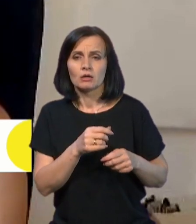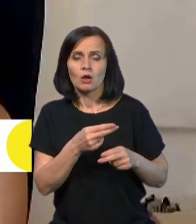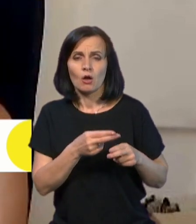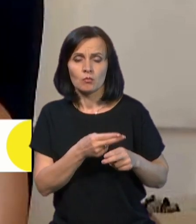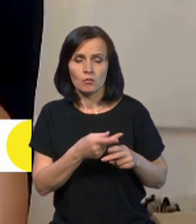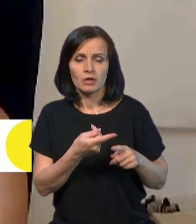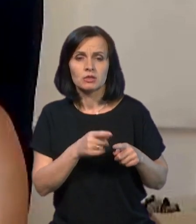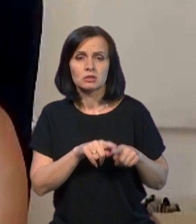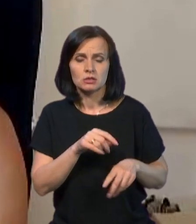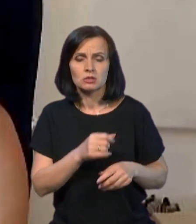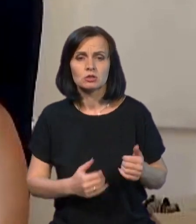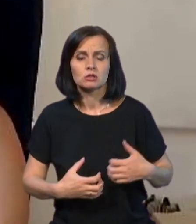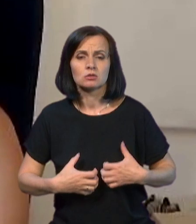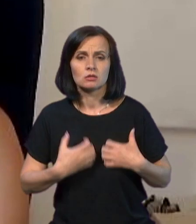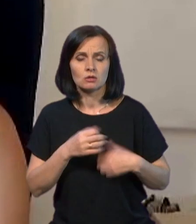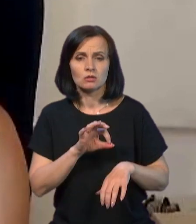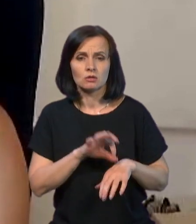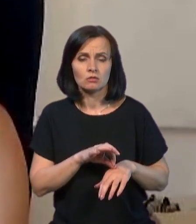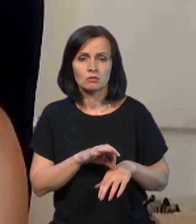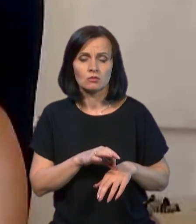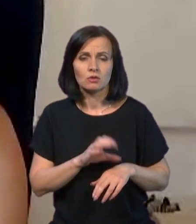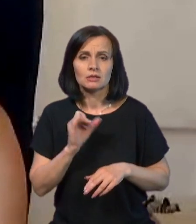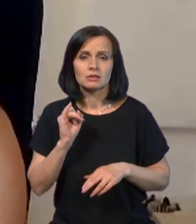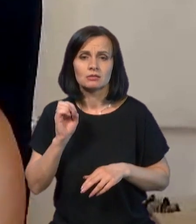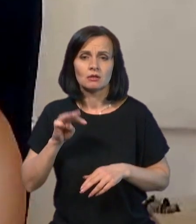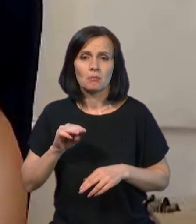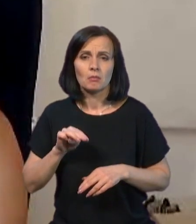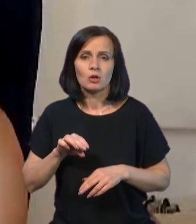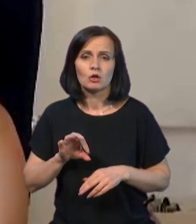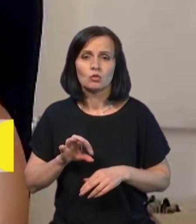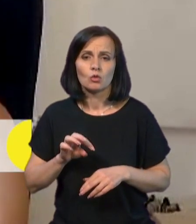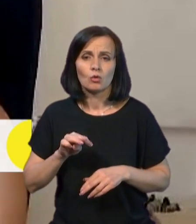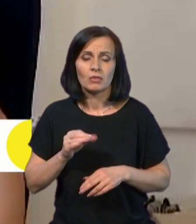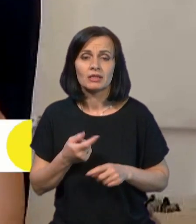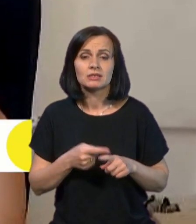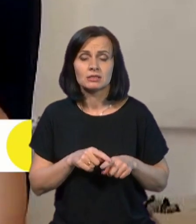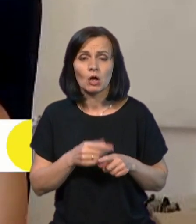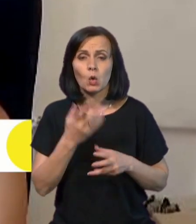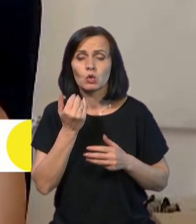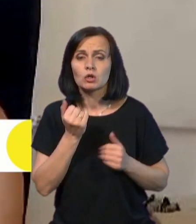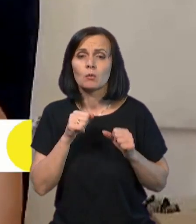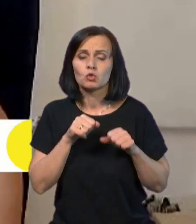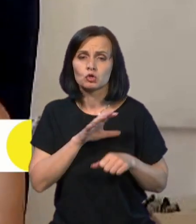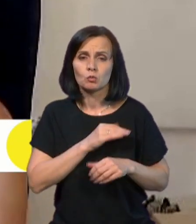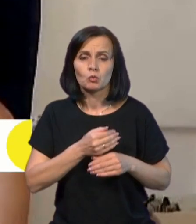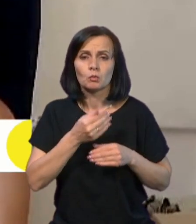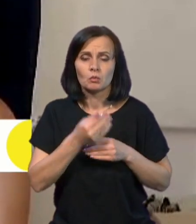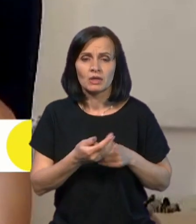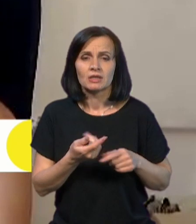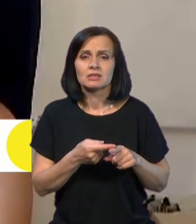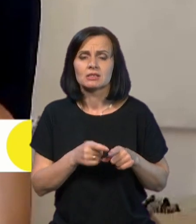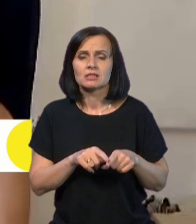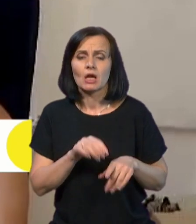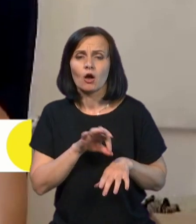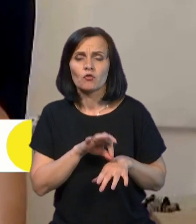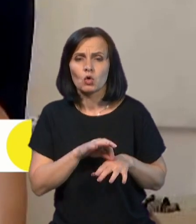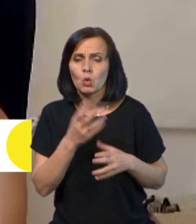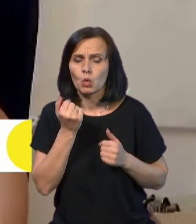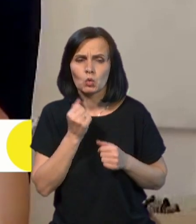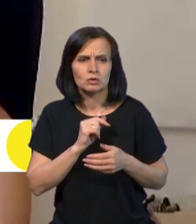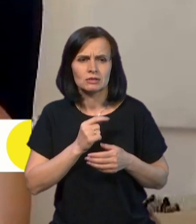життів нашого населення. Враховуючи те, що у нас люди гинуть від війни, від збройної агресії